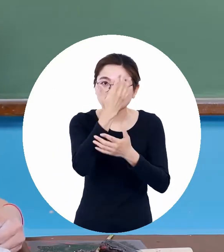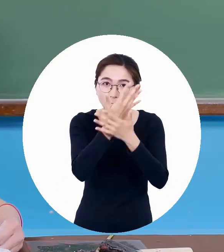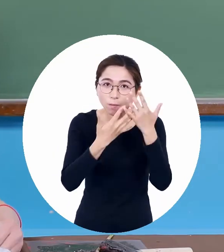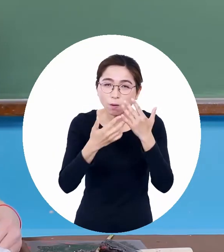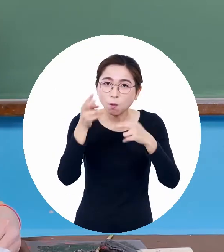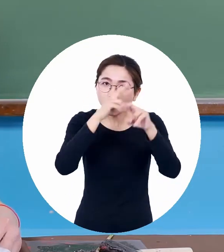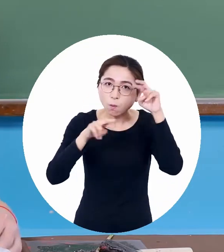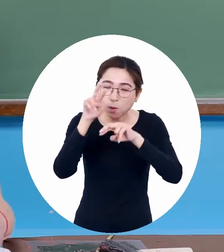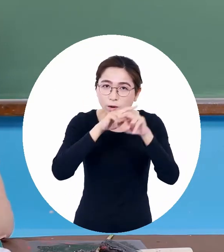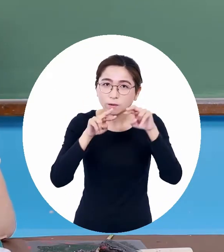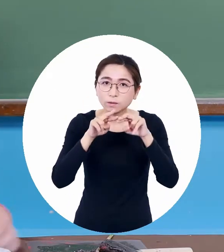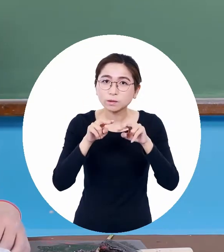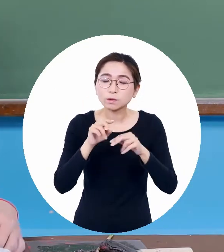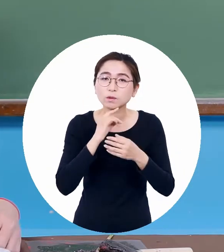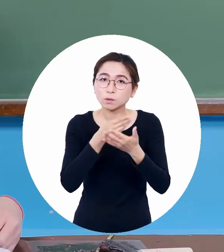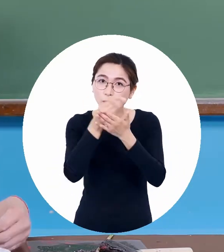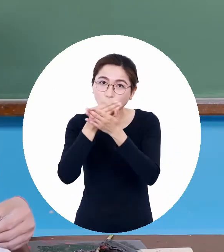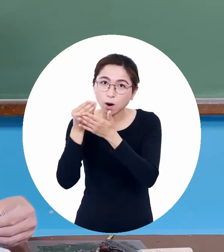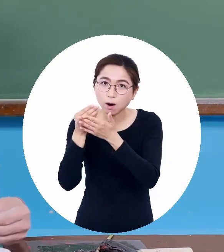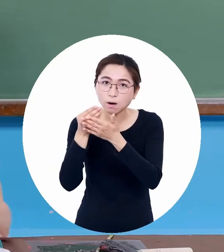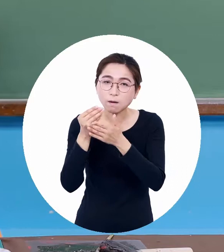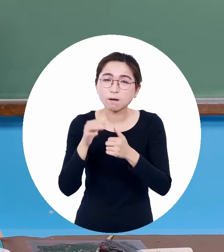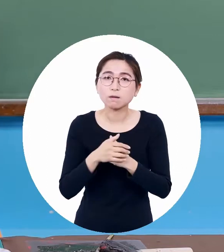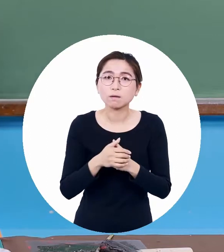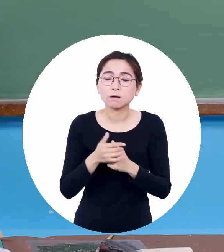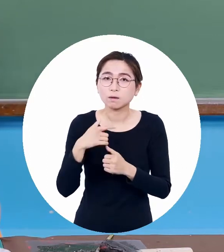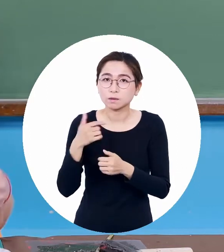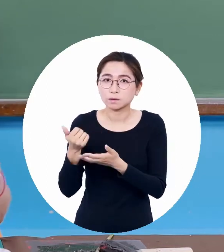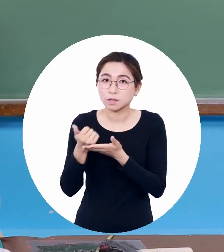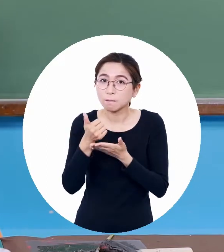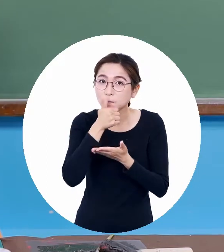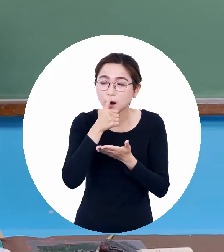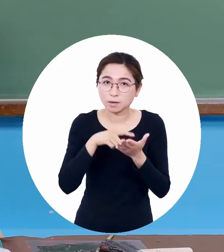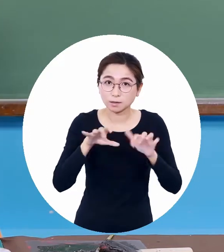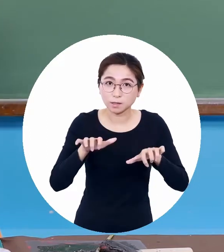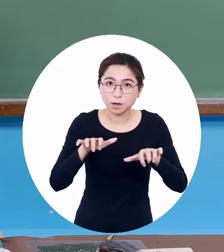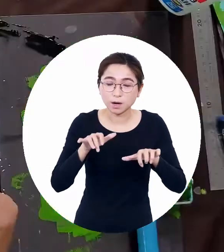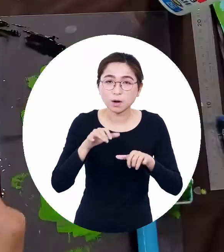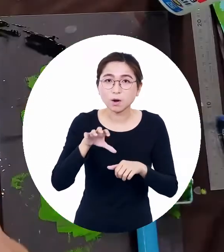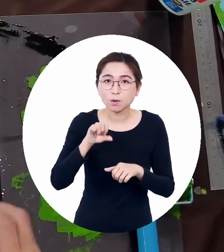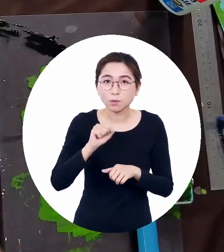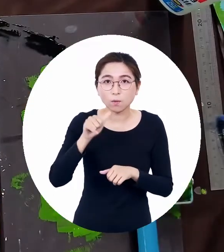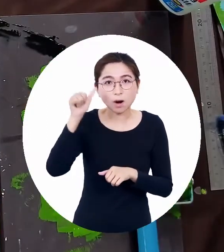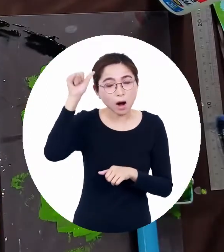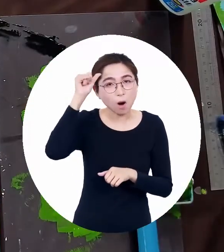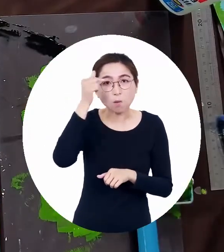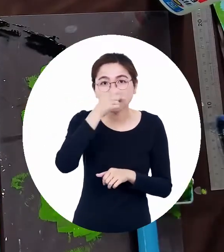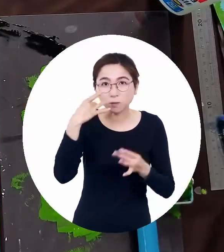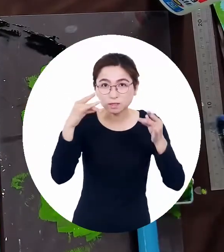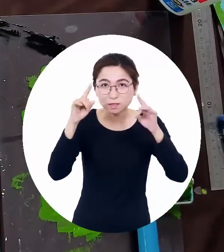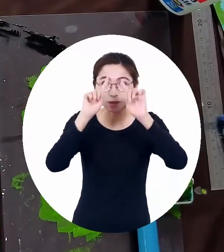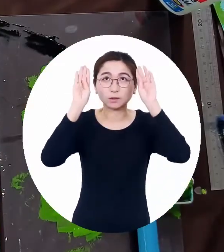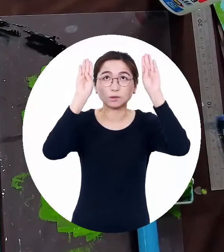上網 Google 揾到公仔嘅，你可以爸爸喺個電腦嗰度，後有支對住電腦個